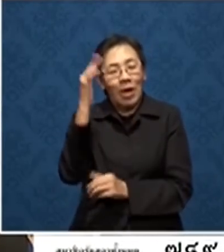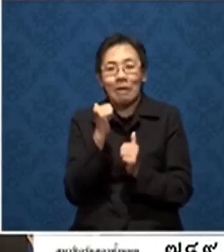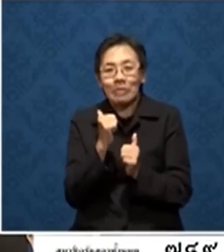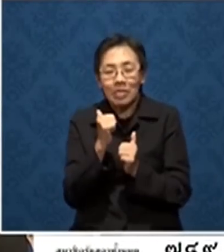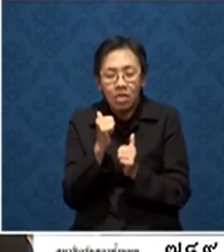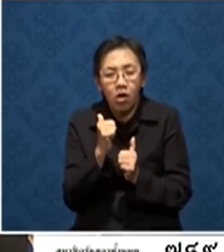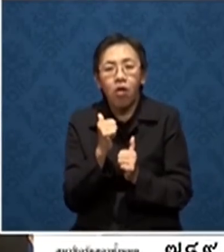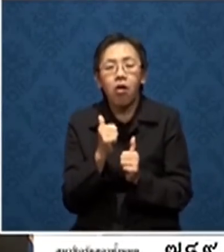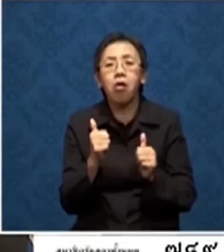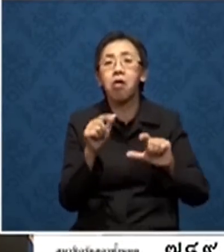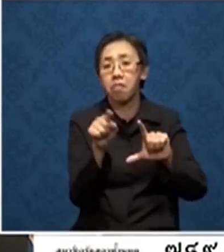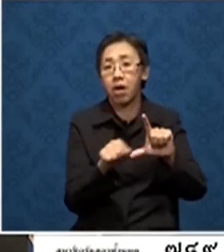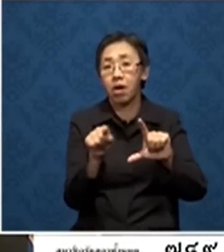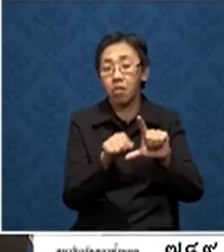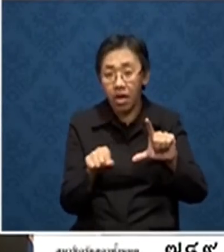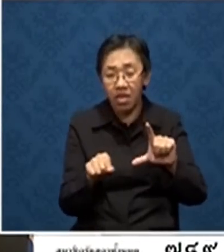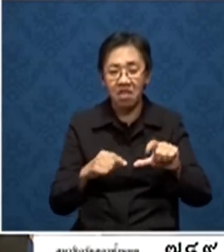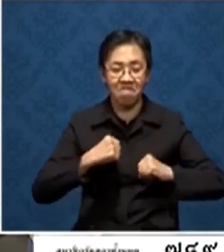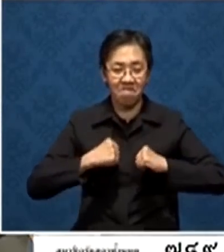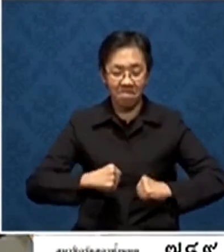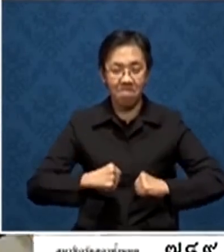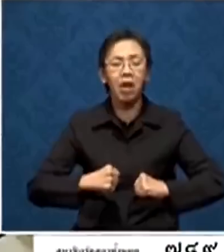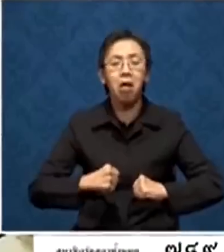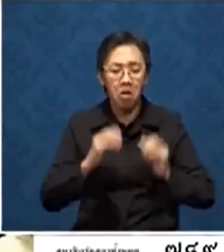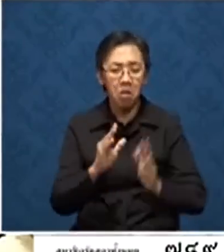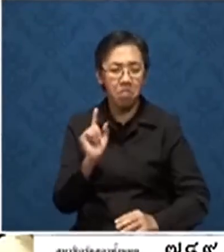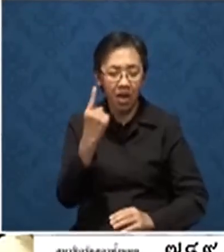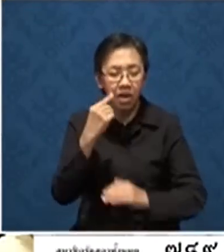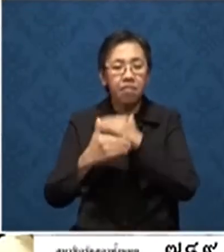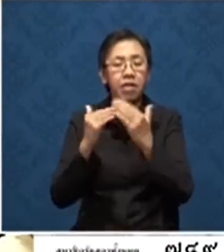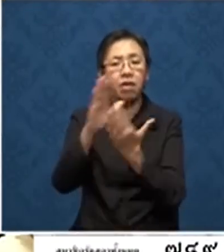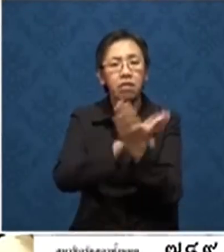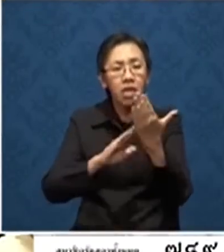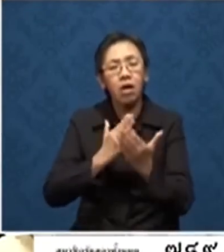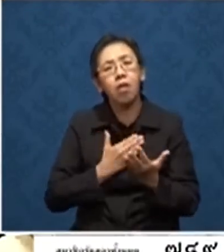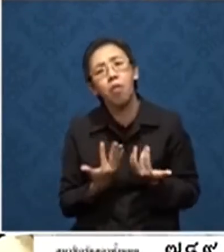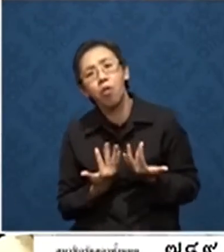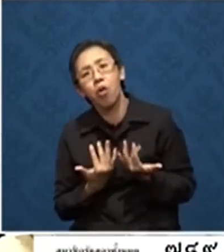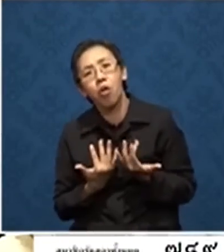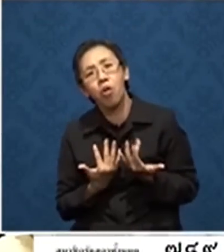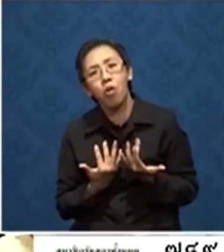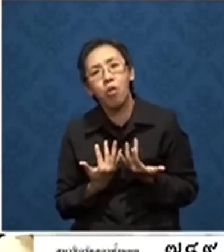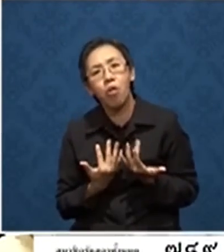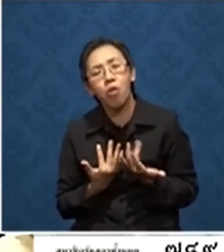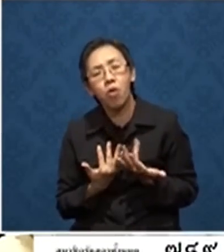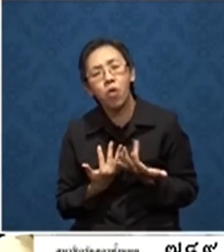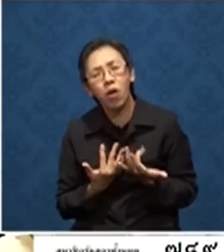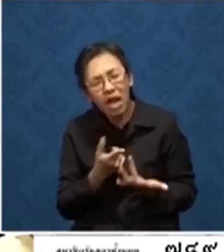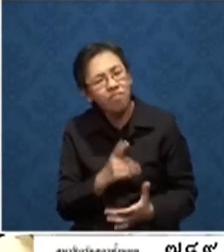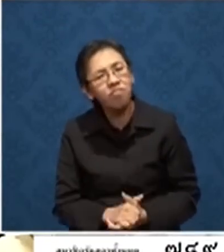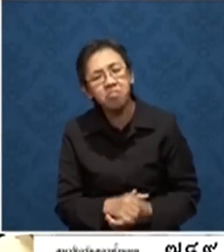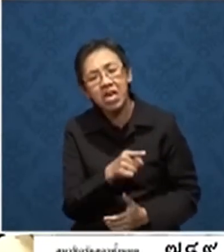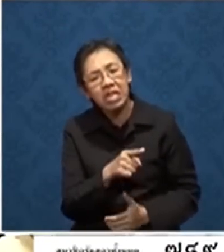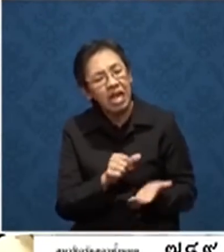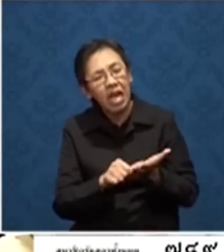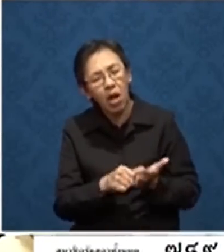ว่าพระเจ้าไก่คนรุ่นใหม่แต่มาพัฒนาประเทศผมก็แอบรอลึกๆครับแต่ท่านไม่ยอมอะไร